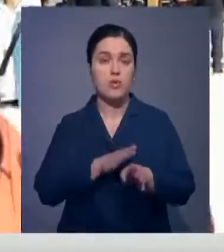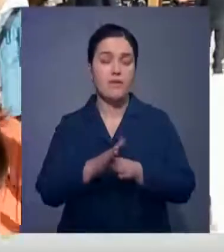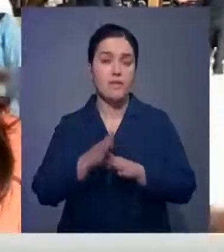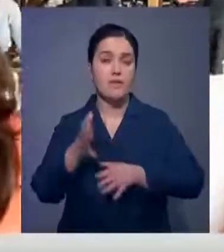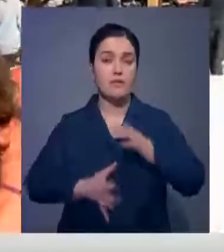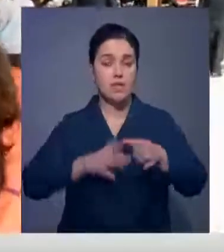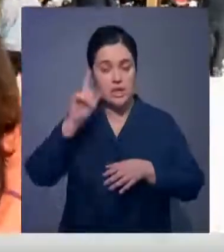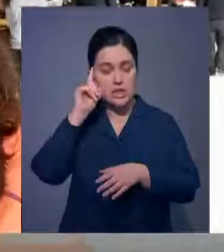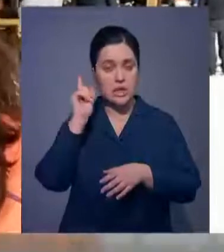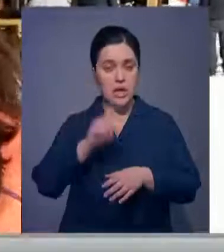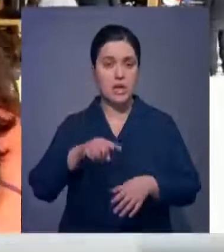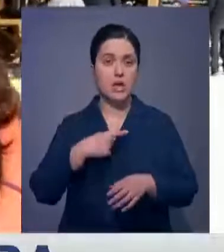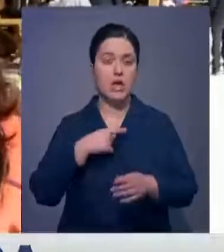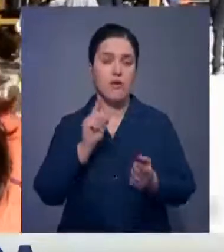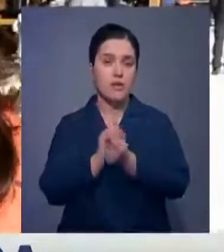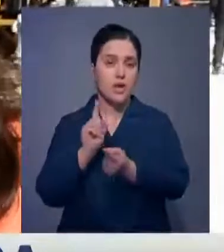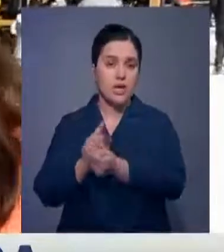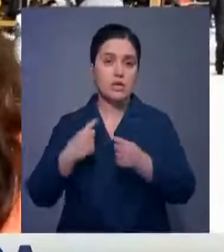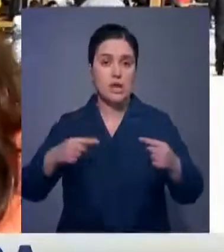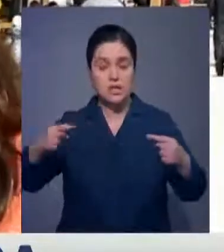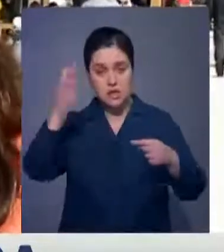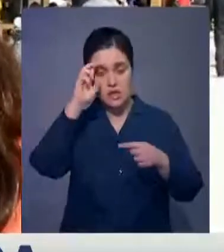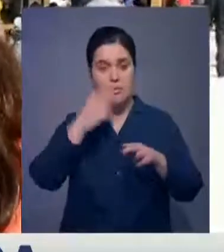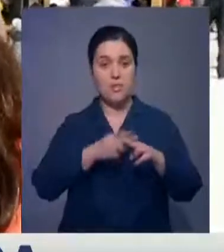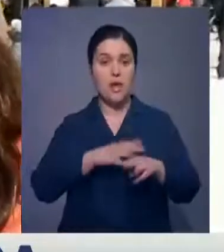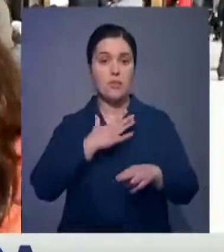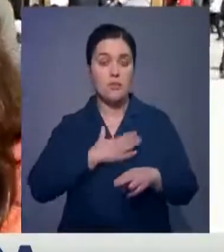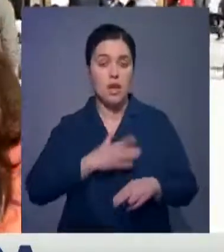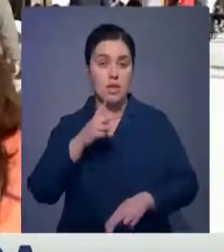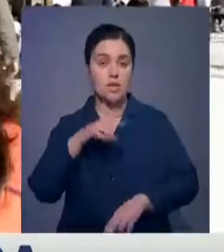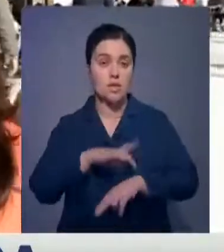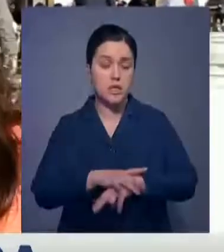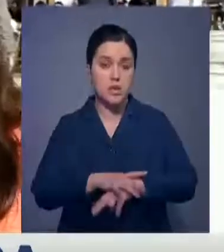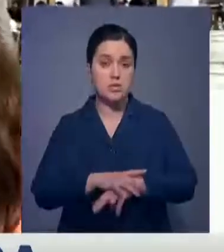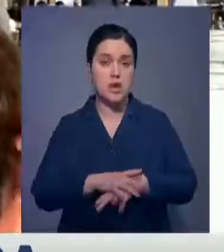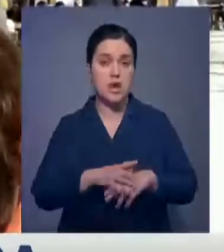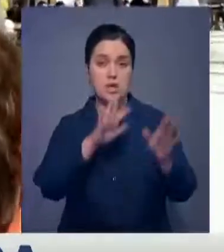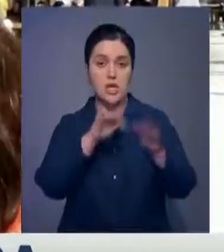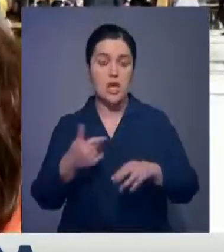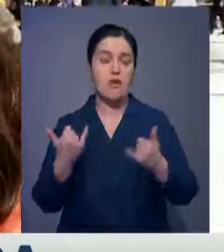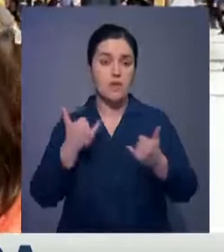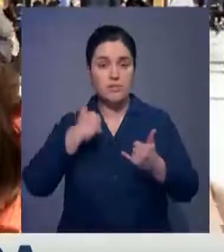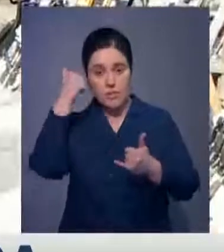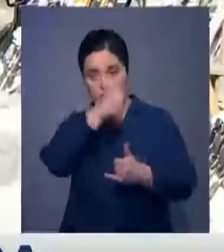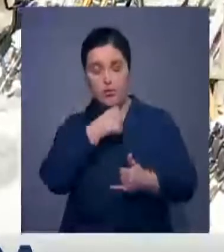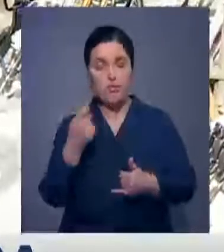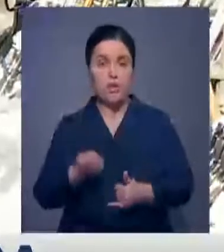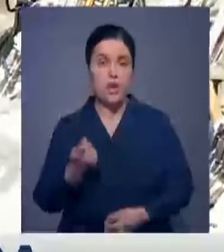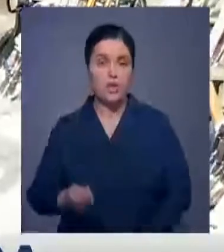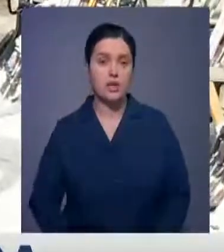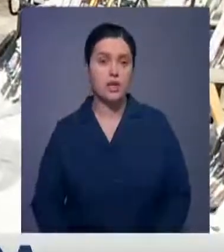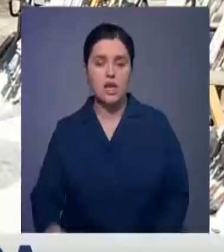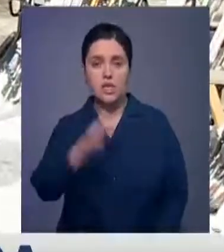курорт. Встречаю здесь туристов из разных стран, и это приятно. Но, конечно, заметно, что и снега в этом году мало, и количество гостей снизилось.